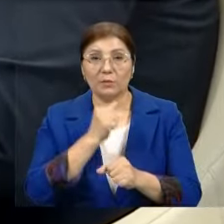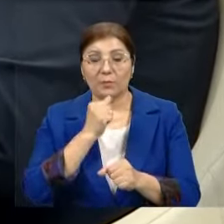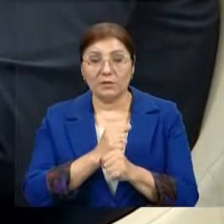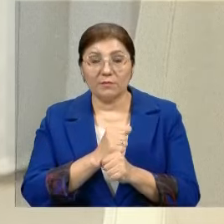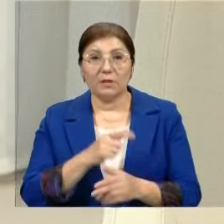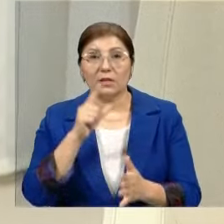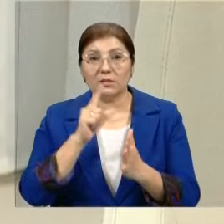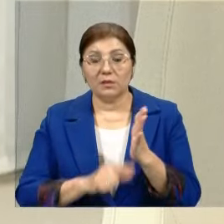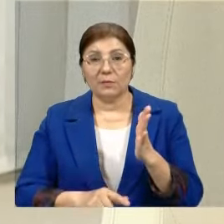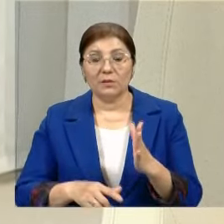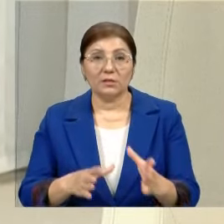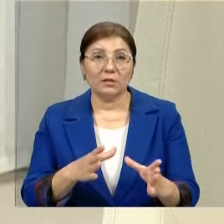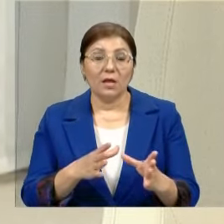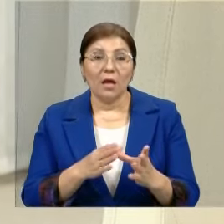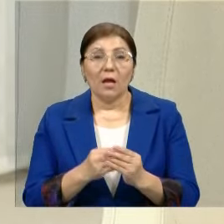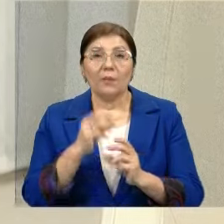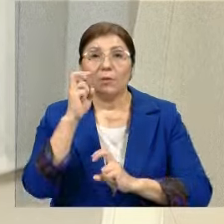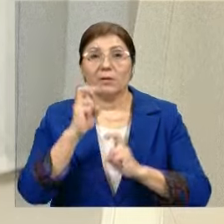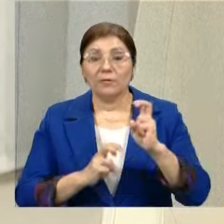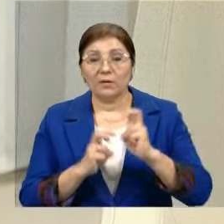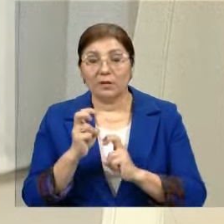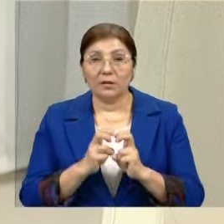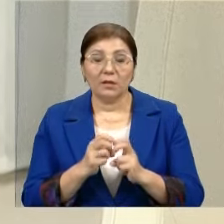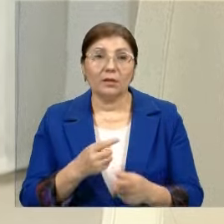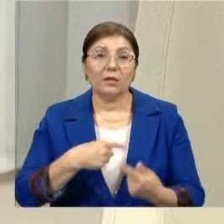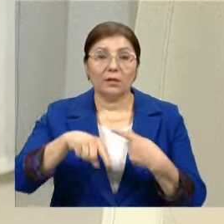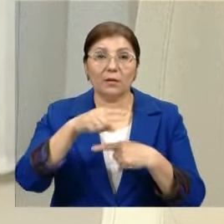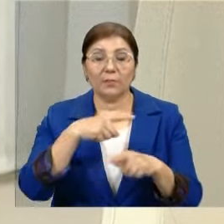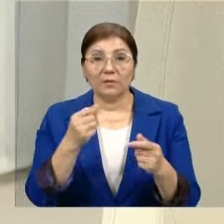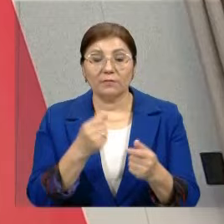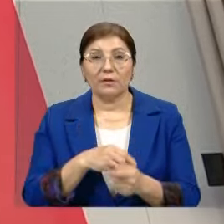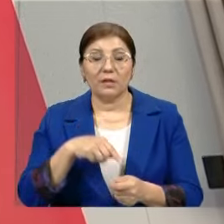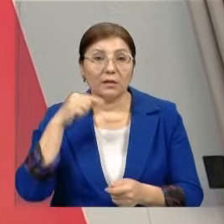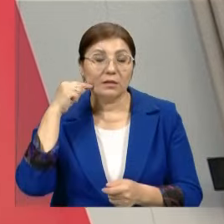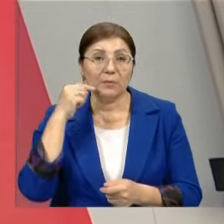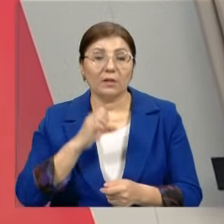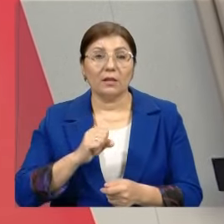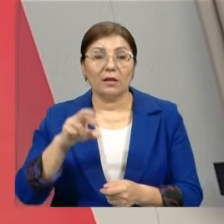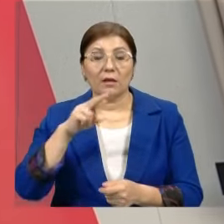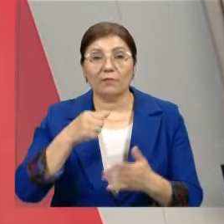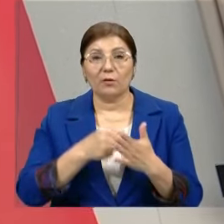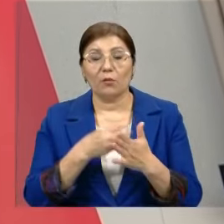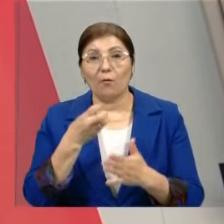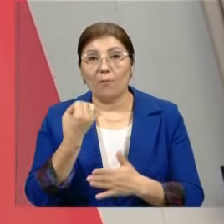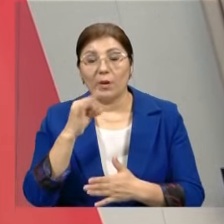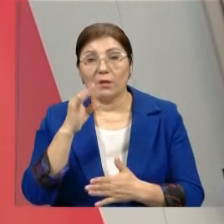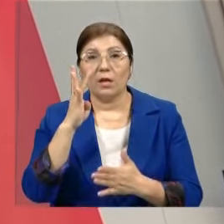более 70 совместных предприятий. Внешнеторговый оборот региона с Китаем за январь-май достиг более